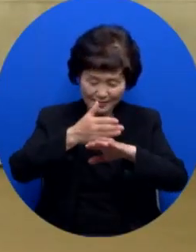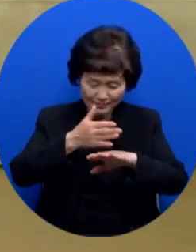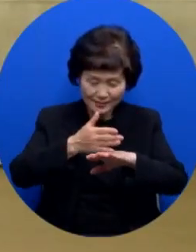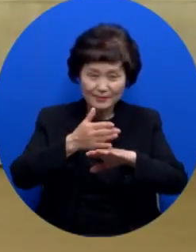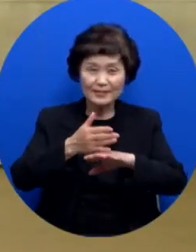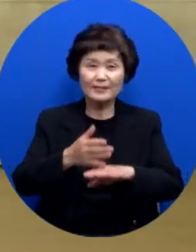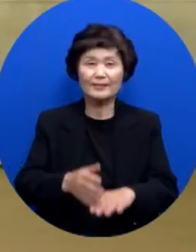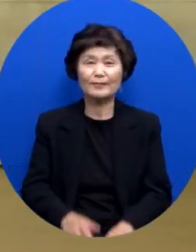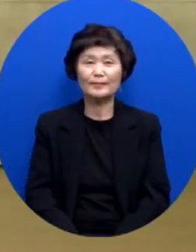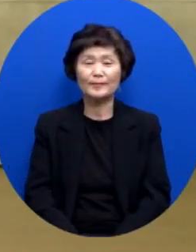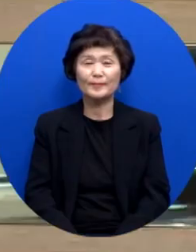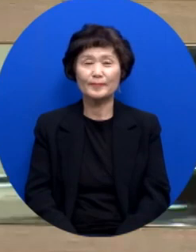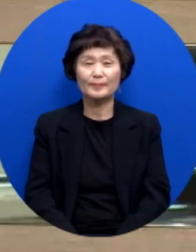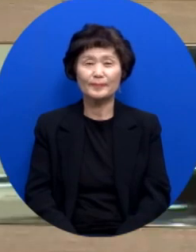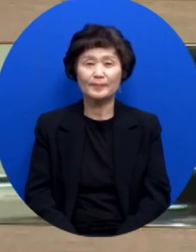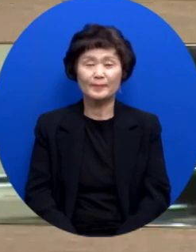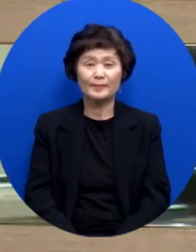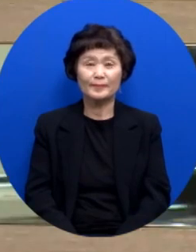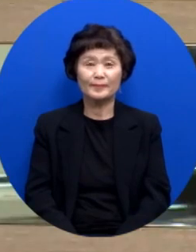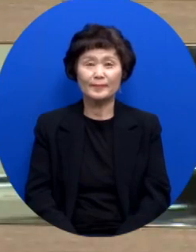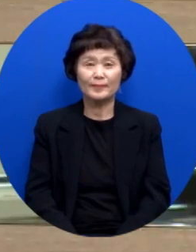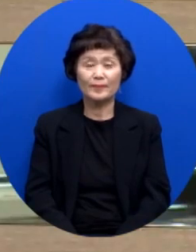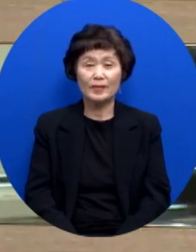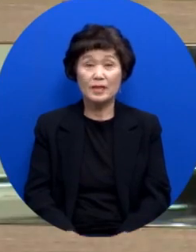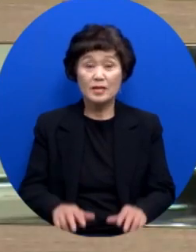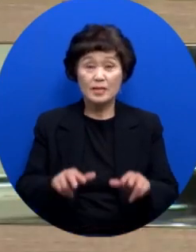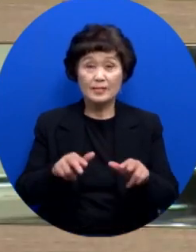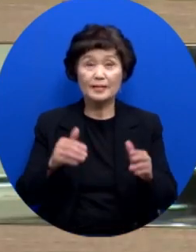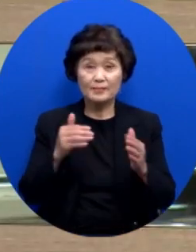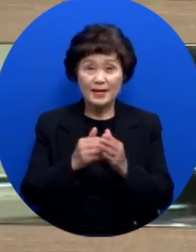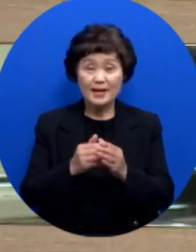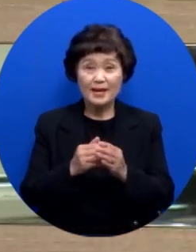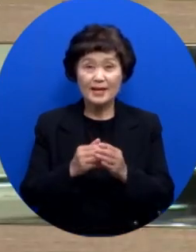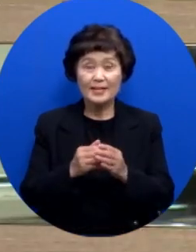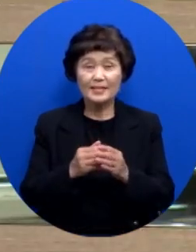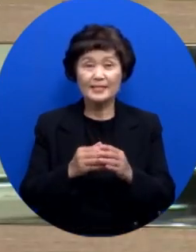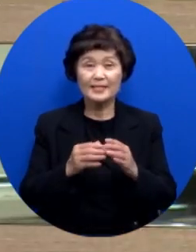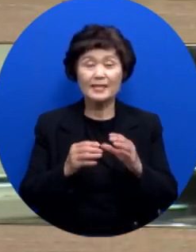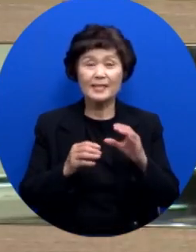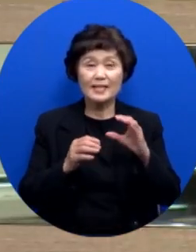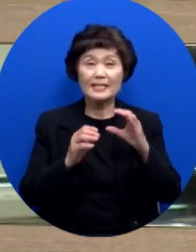고맙습니다. 지금까지 CTS 영남 일본부였습니다.